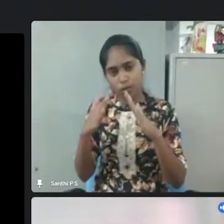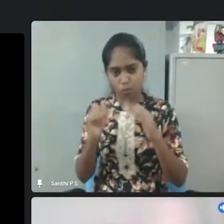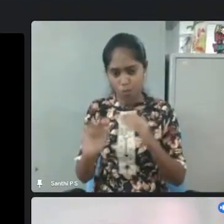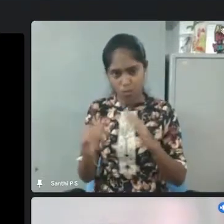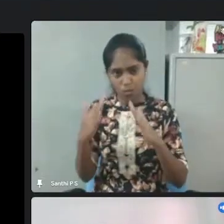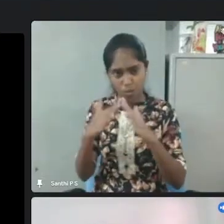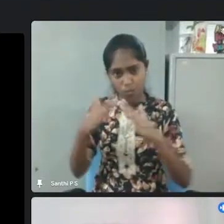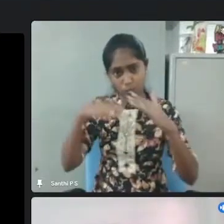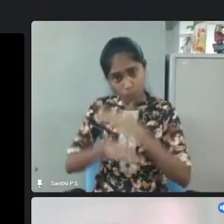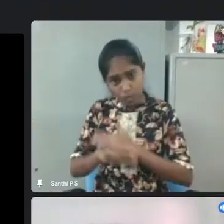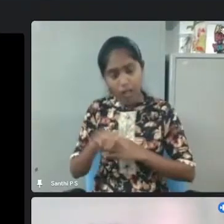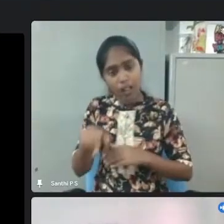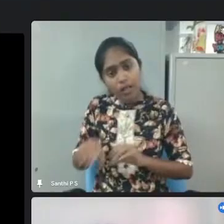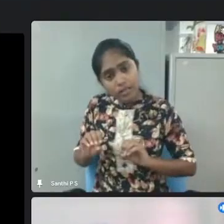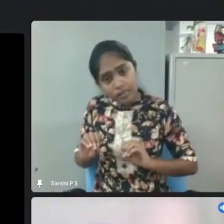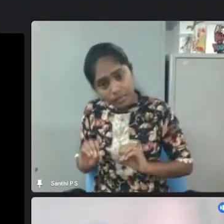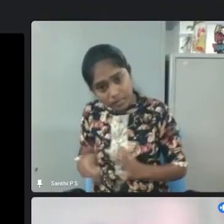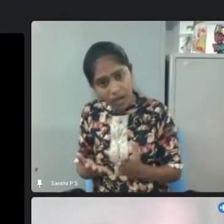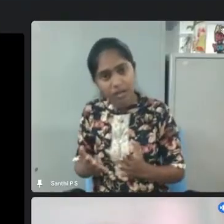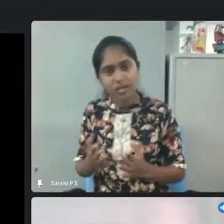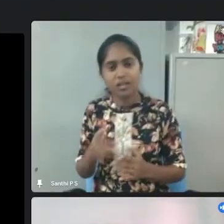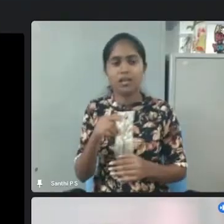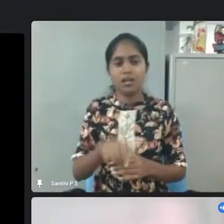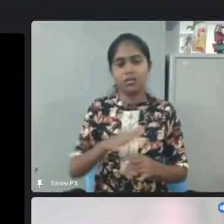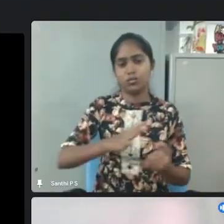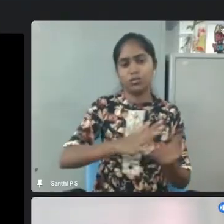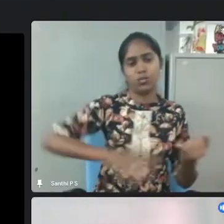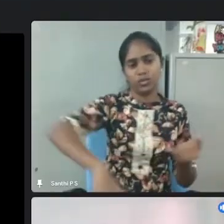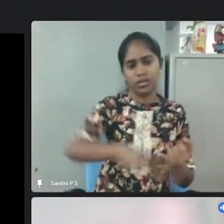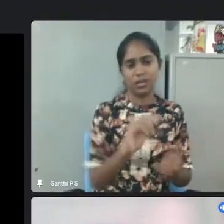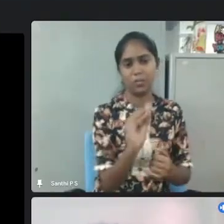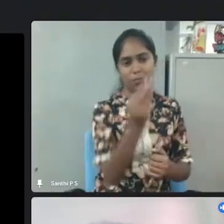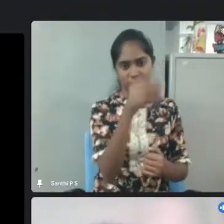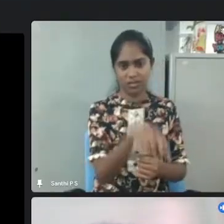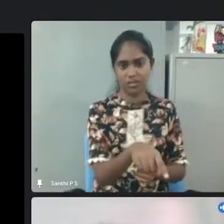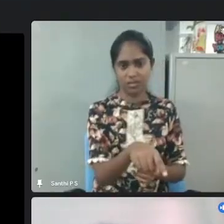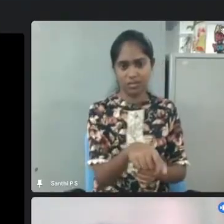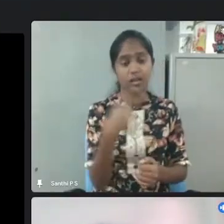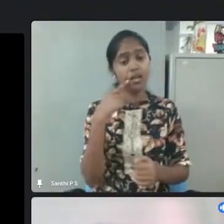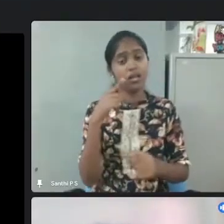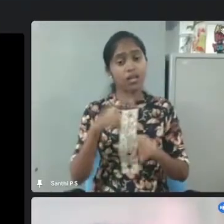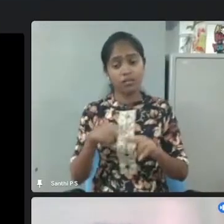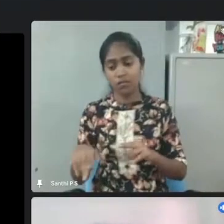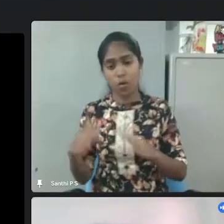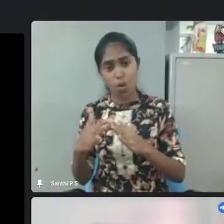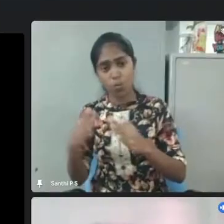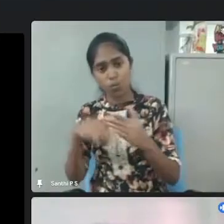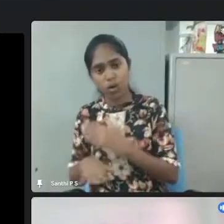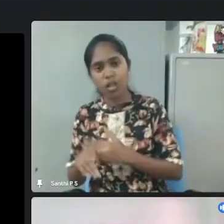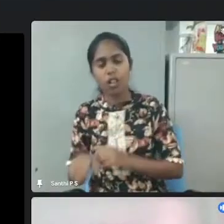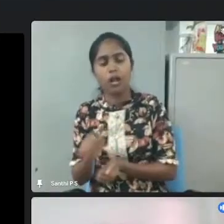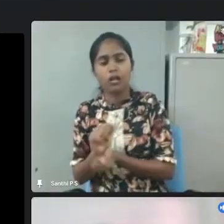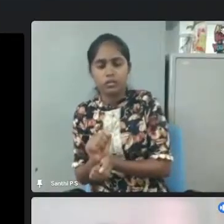വരുമ്പോഴും സ്വയം പര്യാപ്തത തുടർന്നു കൊണ്ടുപോരാനും ആത്മവിശ്വാസത്തോടു കൂടി കാര്യങ്ങളെ നേരിടാനും അവർക്ക് സാധിക്കുകയുള്ളൂ. അപ്പൊ പലപ്പോഴും വീടുകളിൽ തന്നെ